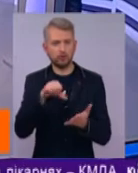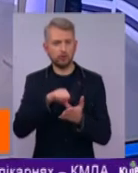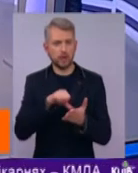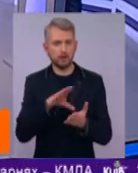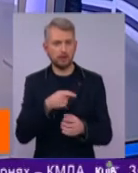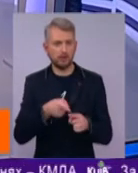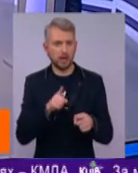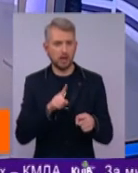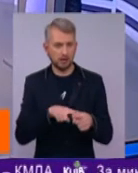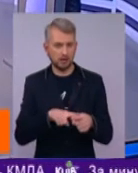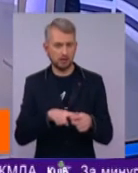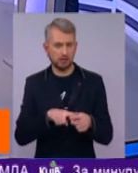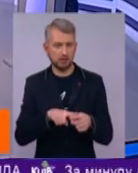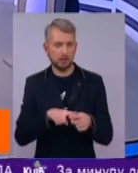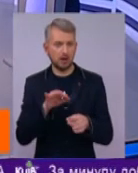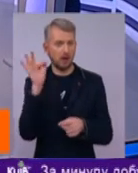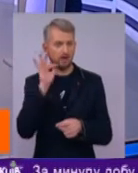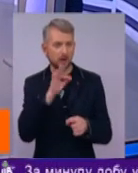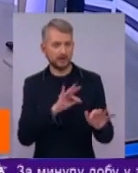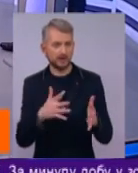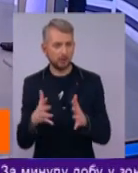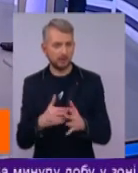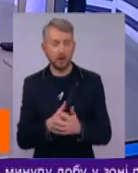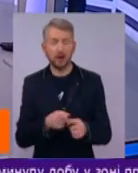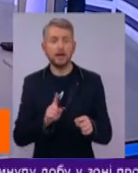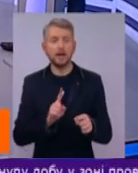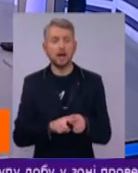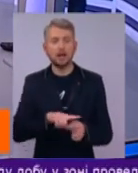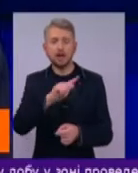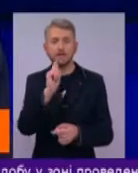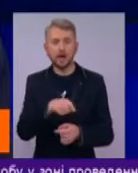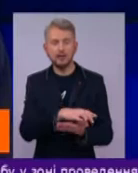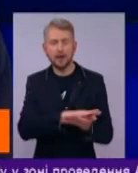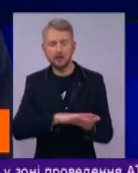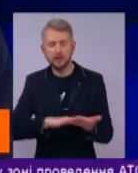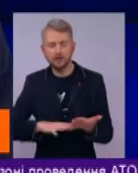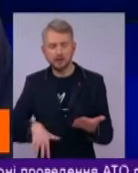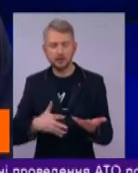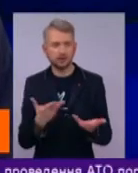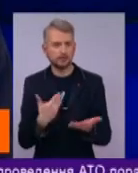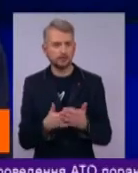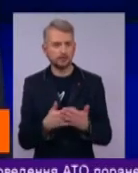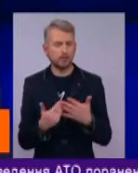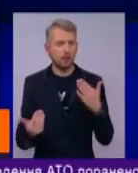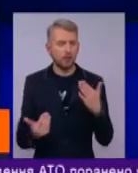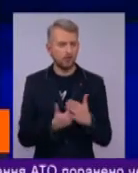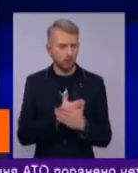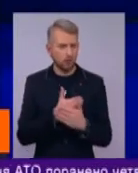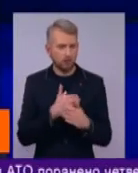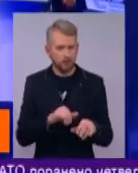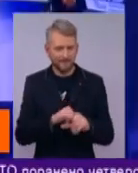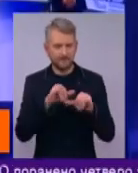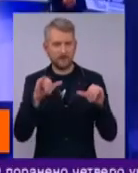этих афганских событиях. Эта война длится... Вот новый виток этой войны